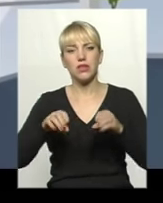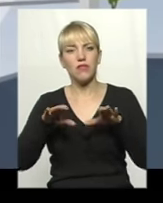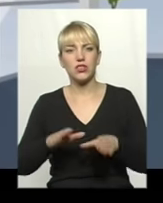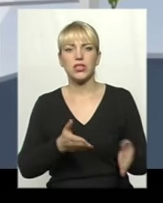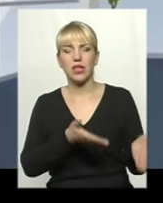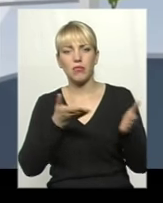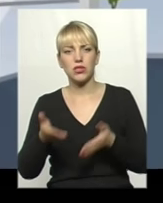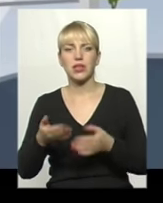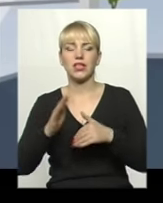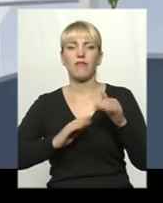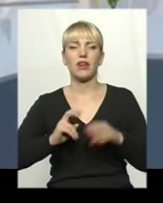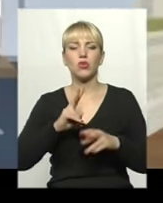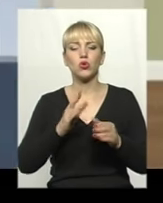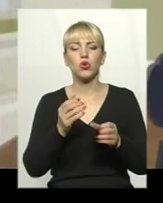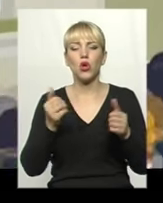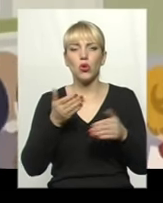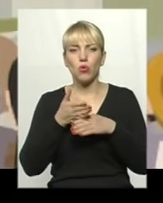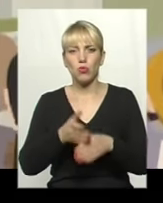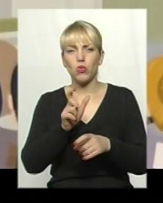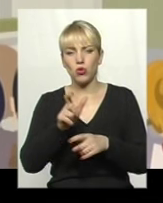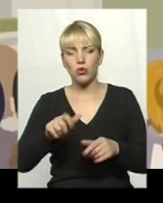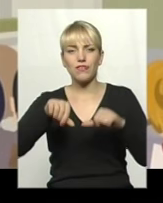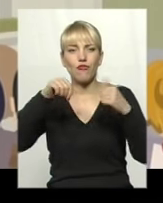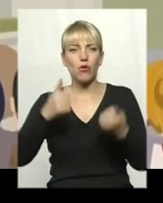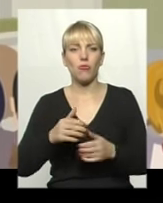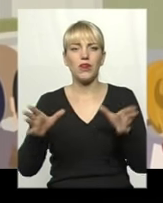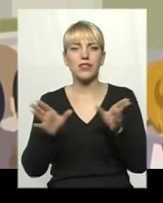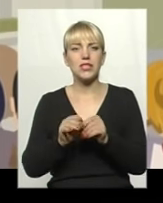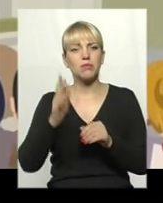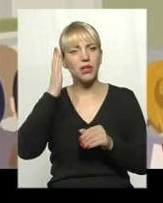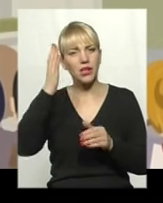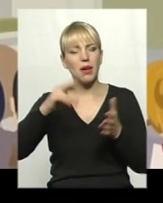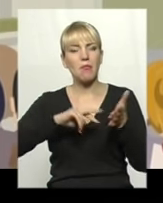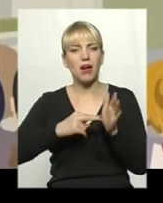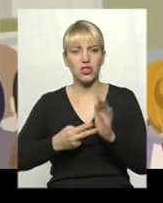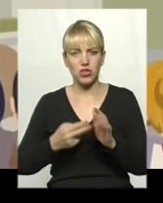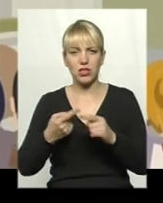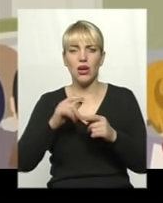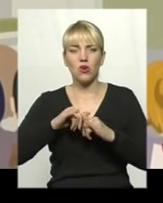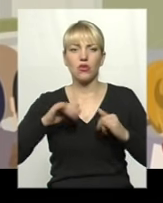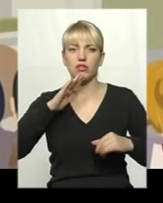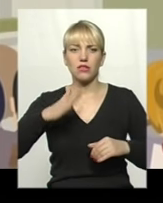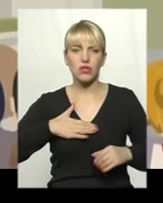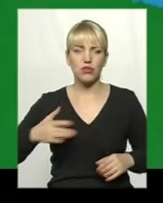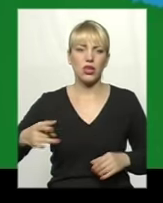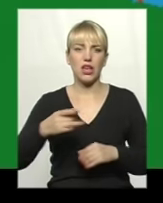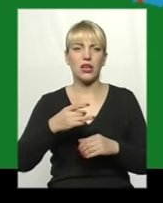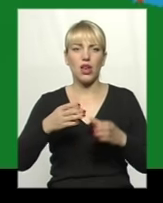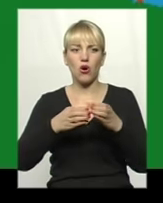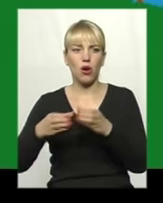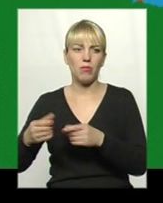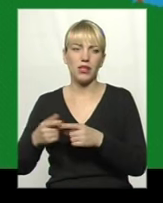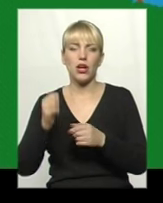котрі допоможуть людям сформувати спільне бачення розвитку своєї громади та створити стратегію розвитку. Бо у